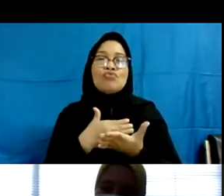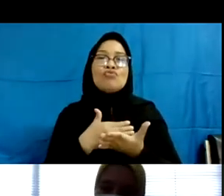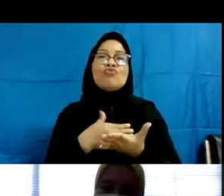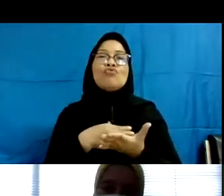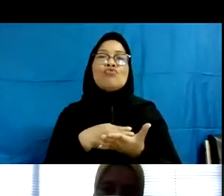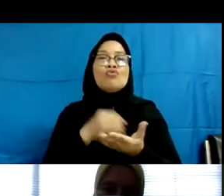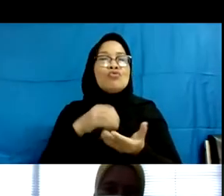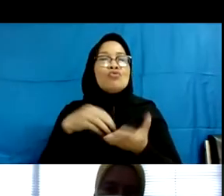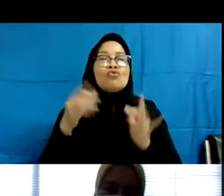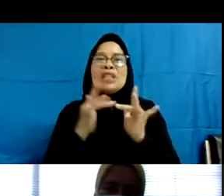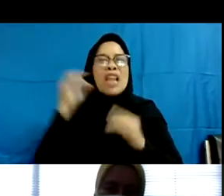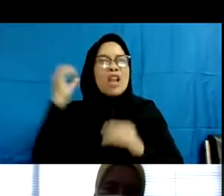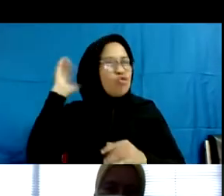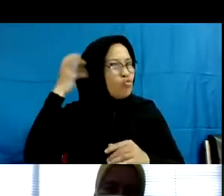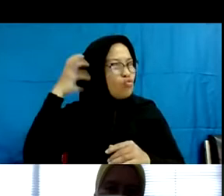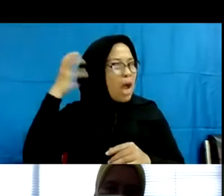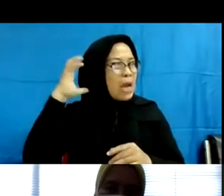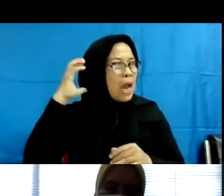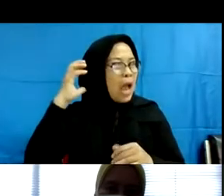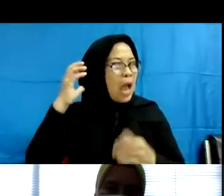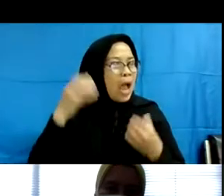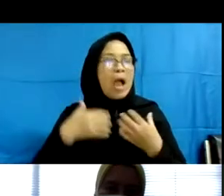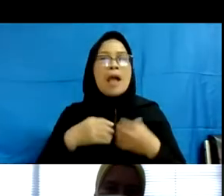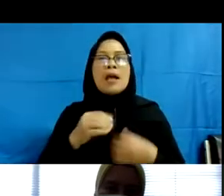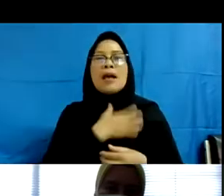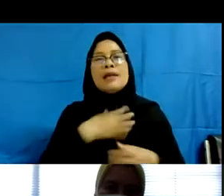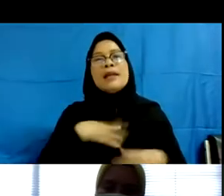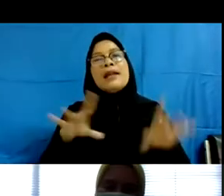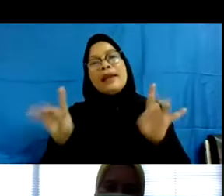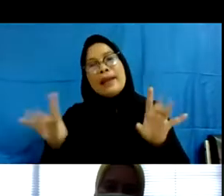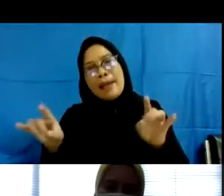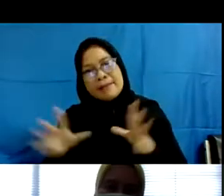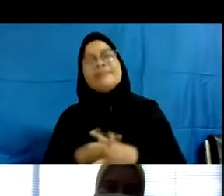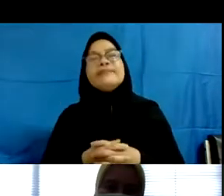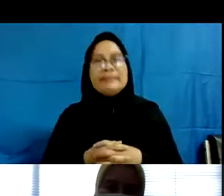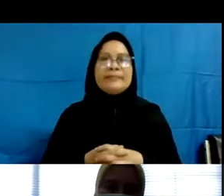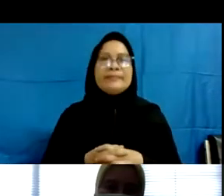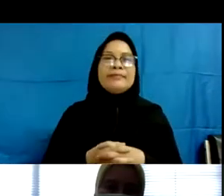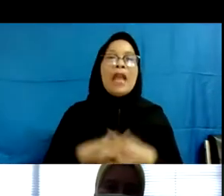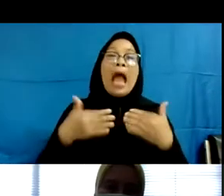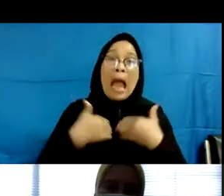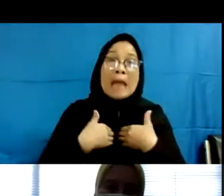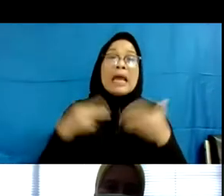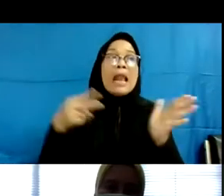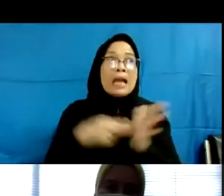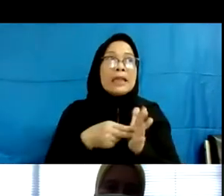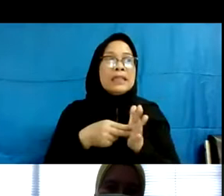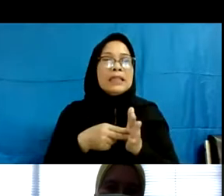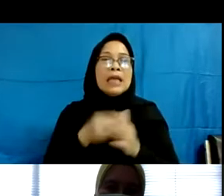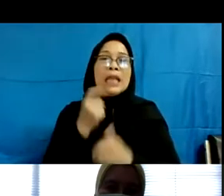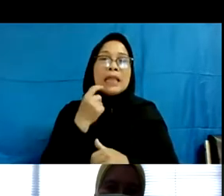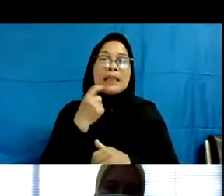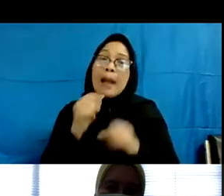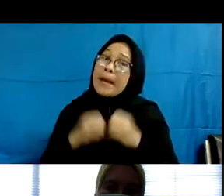digital suara, dan bentuk-bentuk lainnya, seperti itu. Kemudian ada lagi terkait